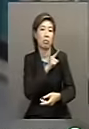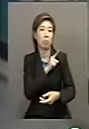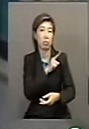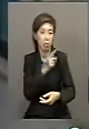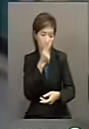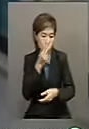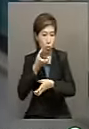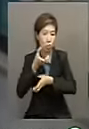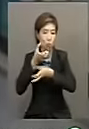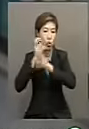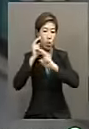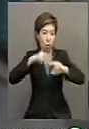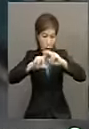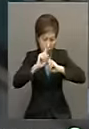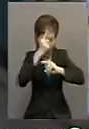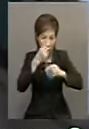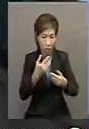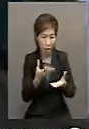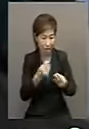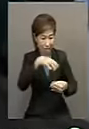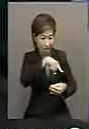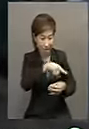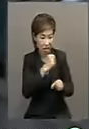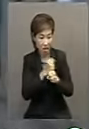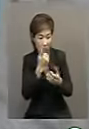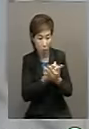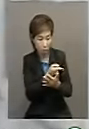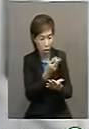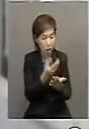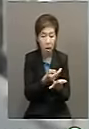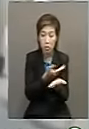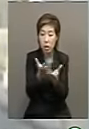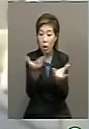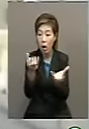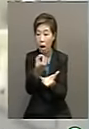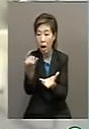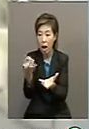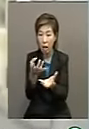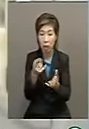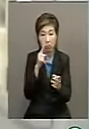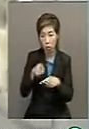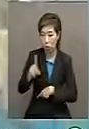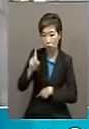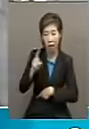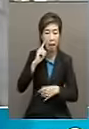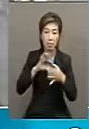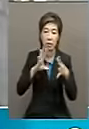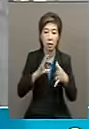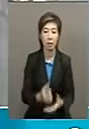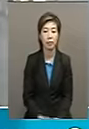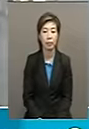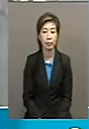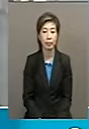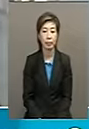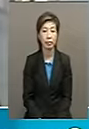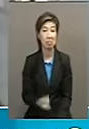ย้อนไปตรวจสอบดูว่ามีการนำเงินไปซื้อทรัพย์สินใดบ้างซึ่งประเด็นดังกล่าวไม่ได้เกี่ยวข้องกับการเสียชีวิตนะครับ ครับเรื่องนี้